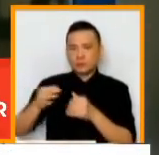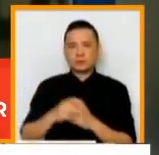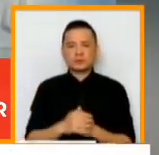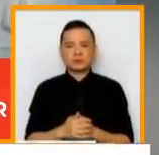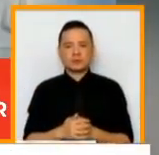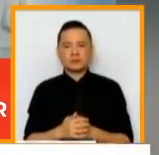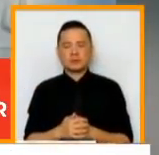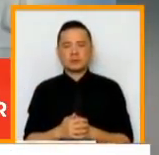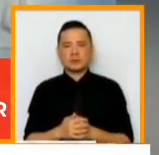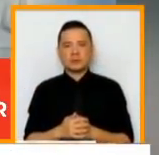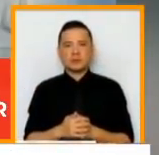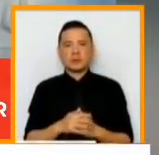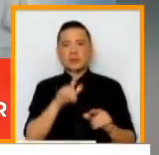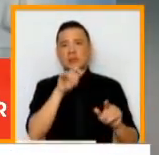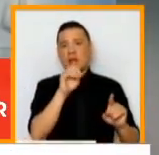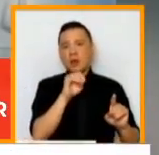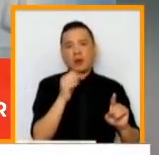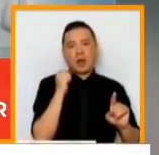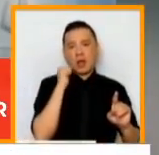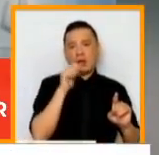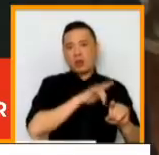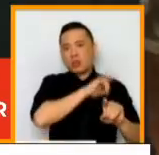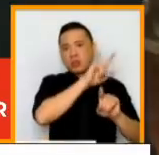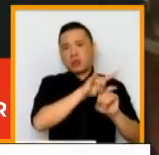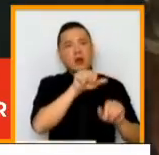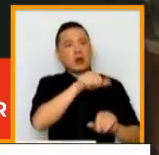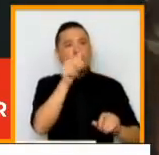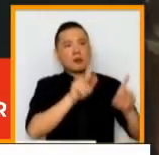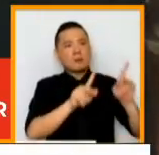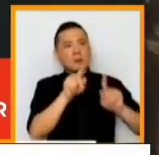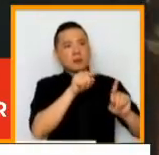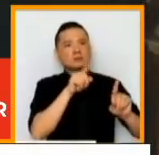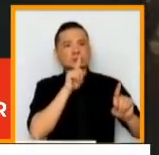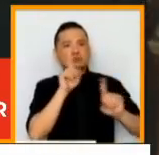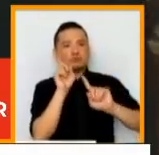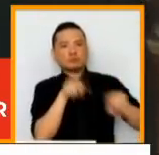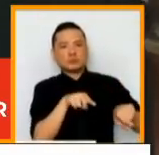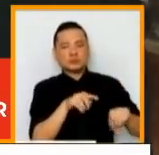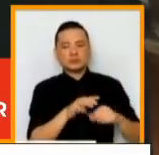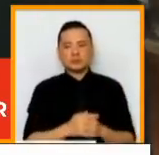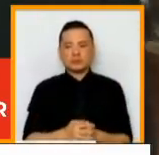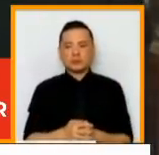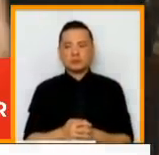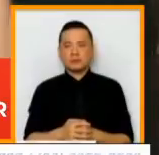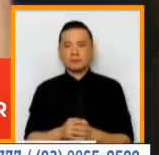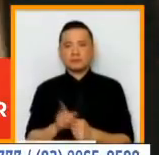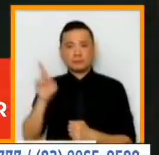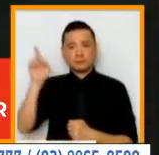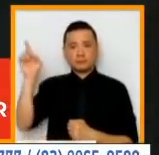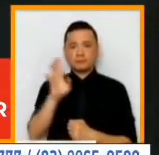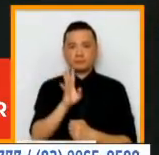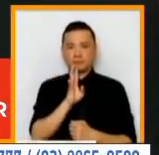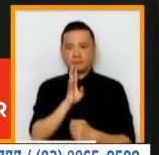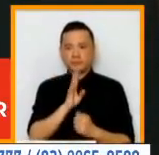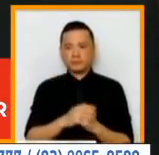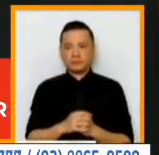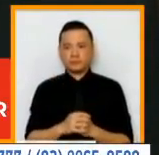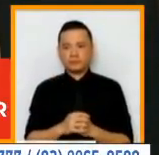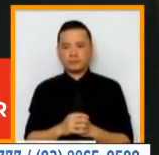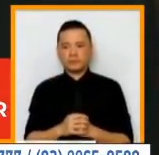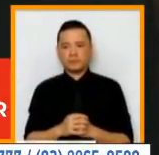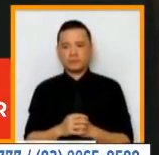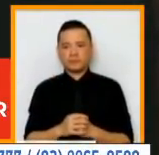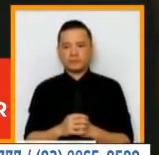Lau at kung may pananagutan nga ba ang Pangulo. As of now, there is no evidence and fairness except that